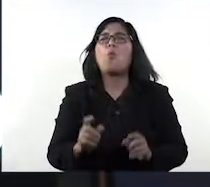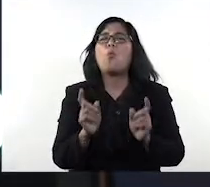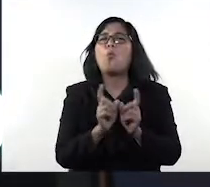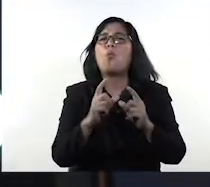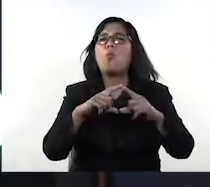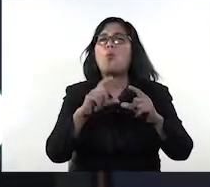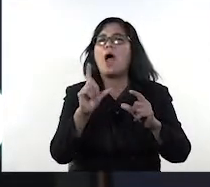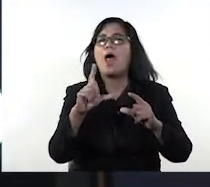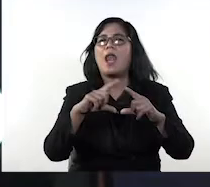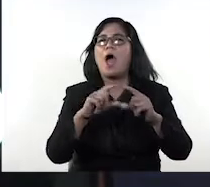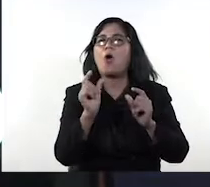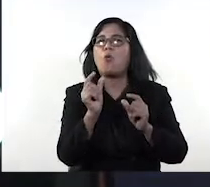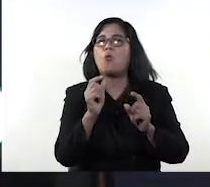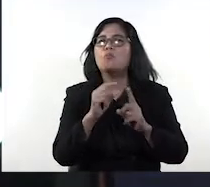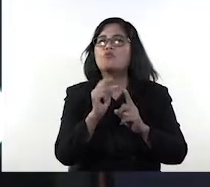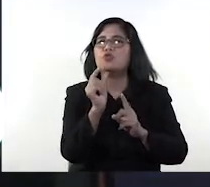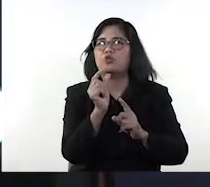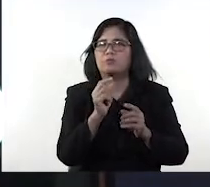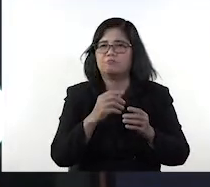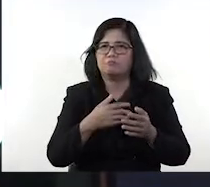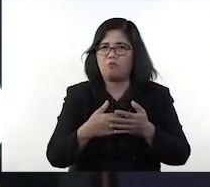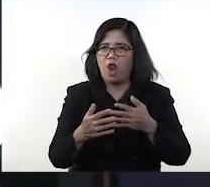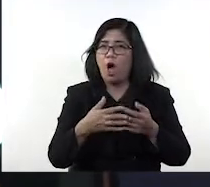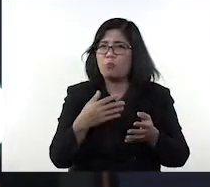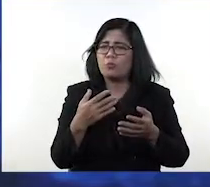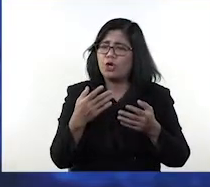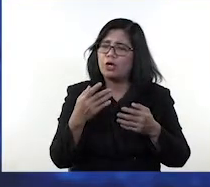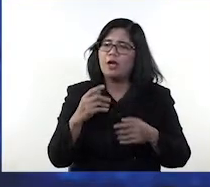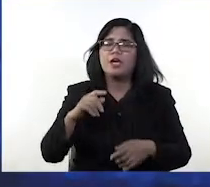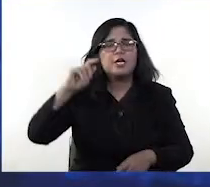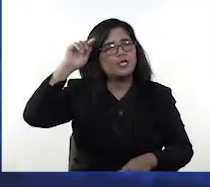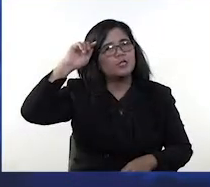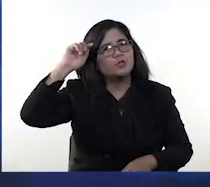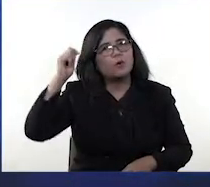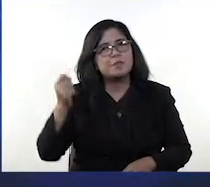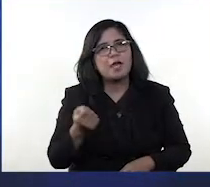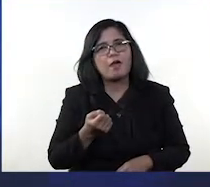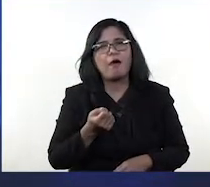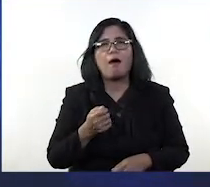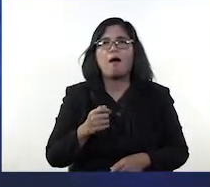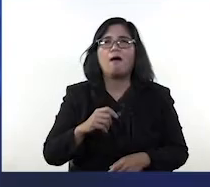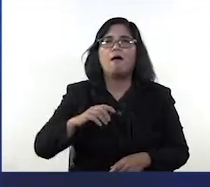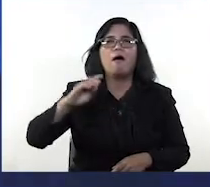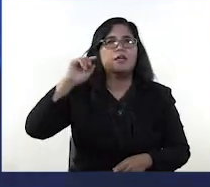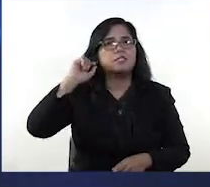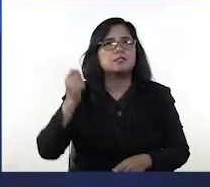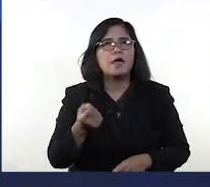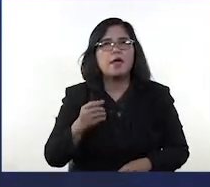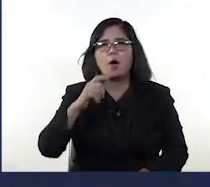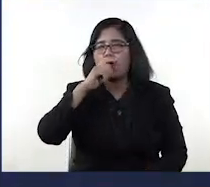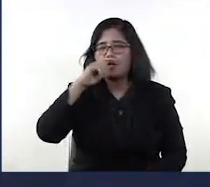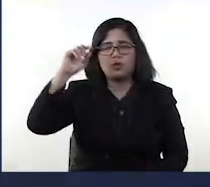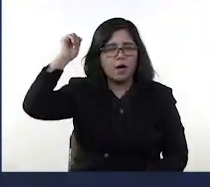coffee tidak seperti ini mungkin asyik si pendeta seandainya penanganan pemerintah